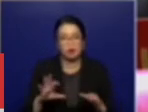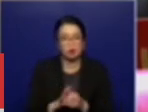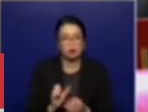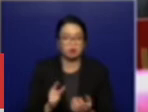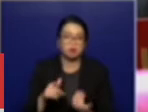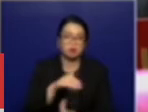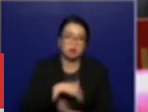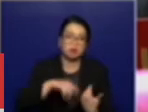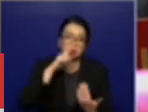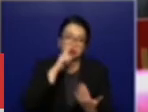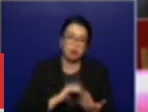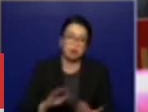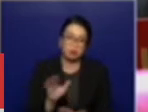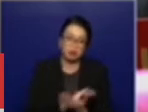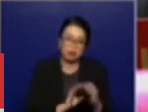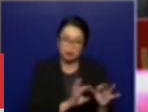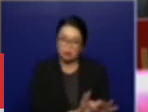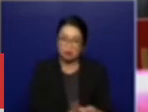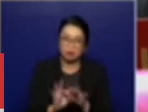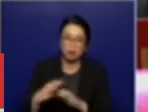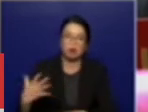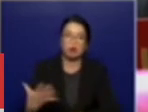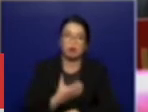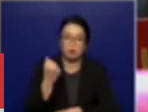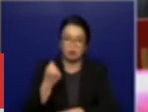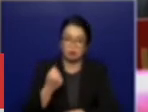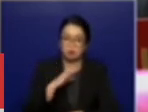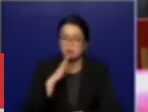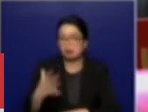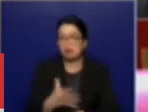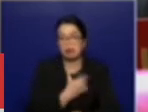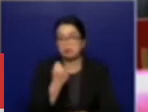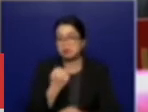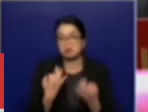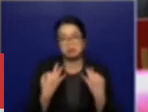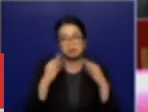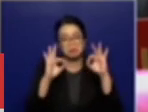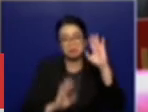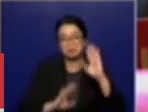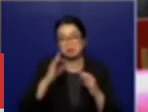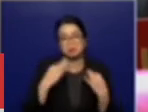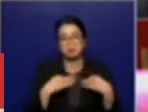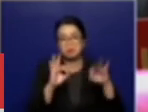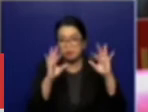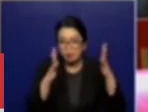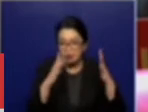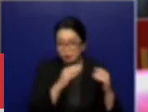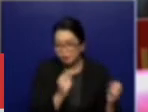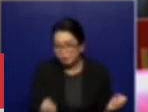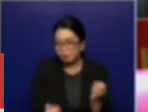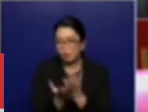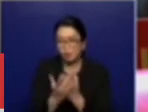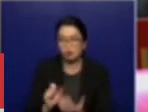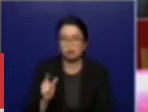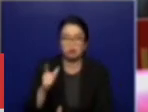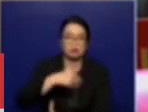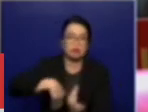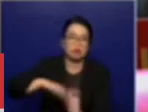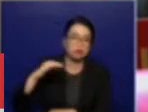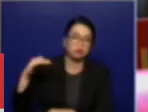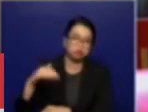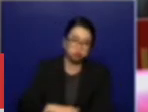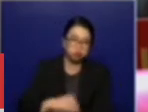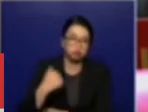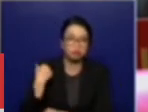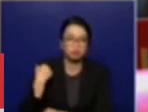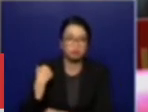จของประเทศไทยเนี่ยมันไปเชื่อมโยงกับการเมืองเพราะการเมืองที่มันไม่เป็นประชาธิปไตยเนี่ยมันส่งผลกระทบอย่างมีนัยยะสำคัญต่อเศ